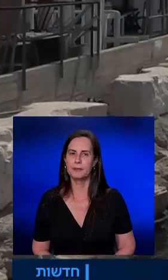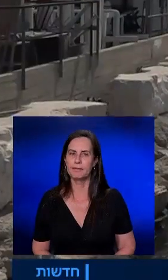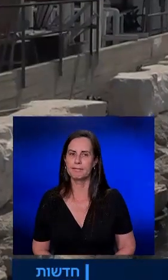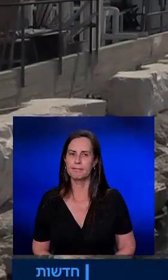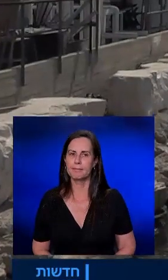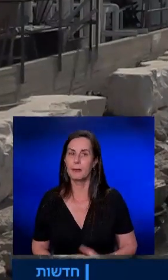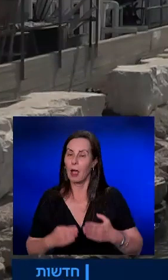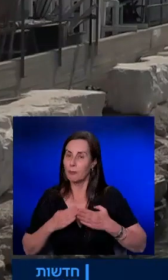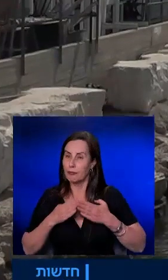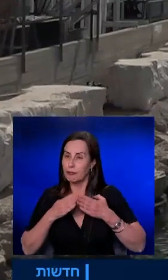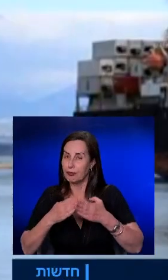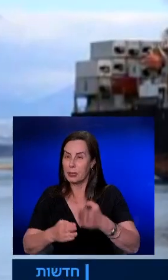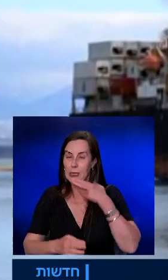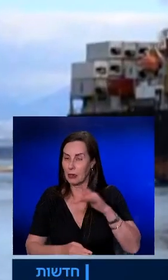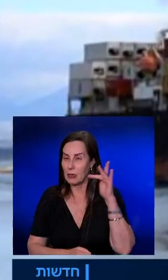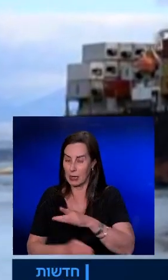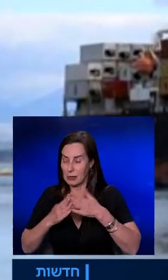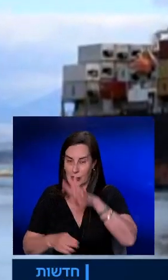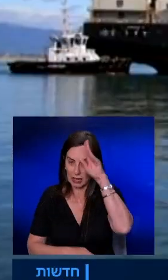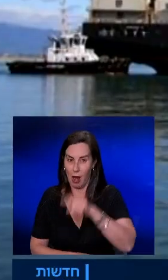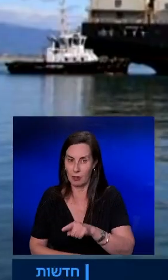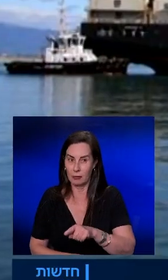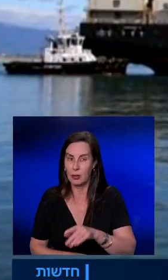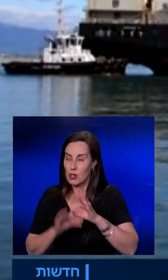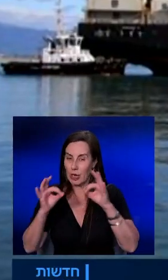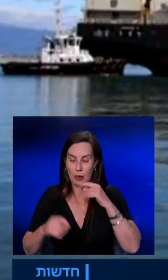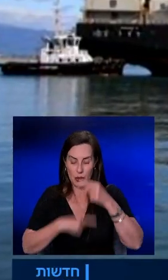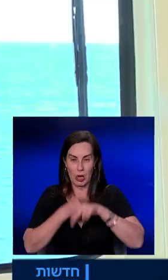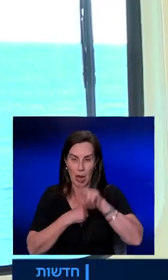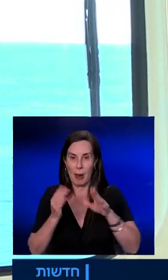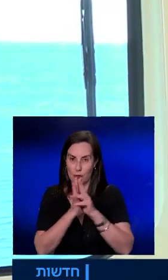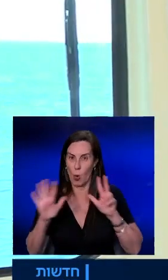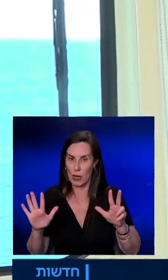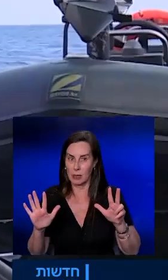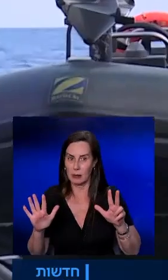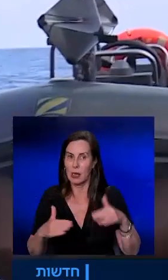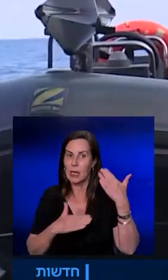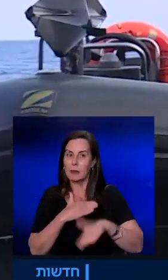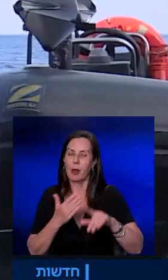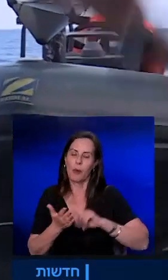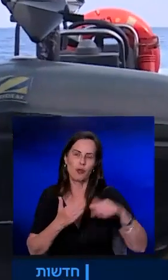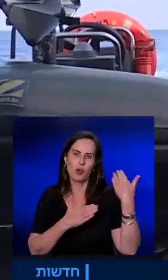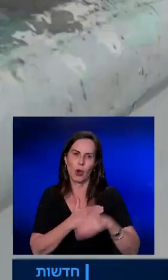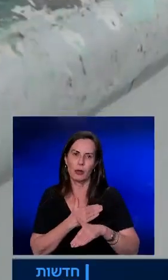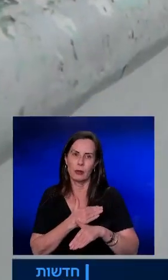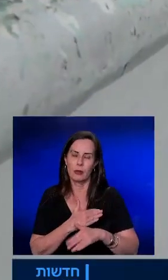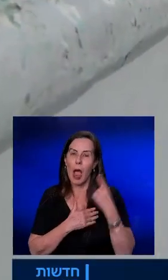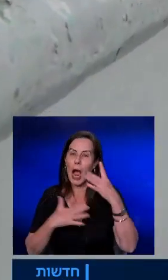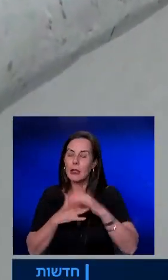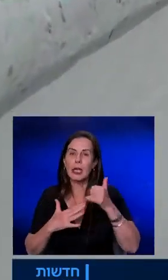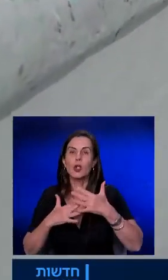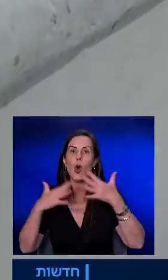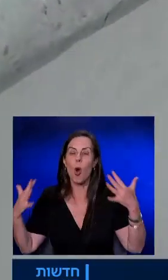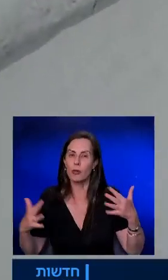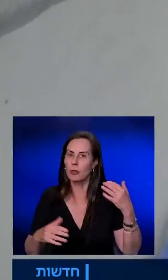המערכה הימית שניהלה ישראל נגד ספינות איראניות, שהחלה בשנת 2018, הסתיימה בחודשים האחרונים באחת החקירות הגדולות